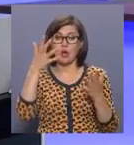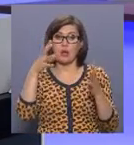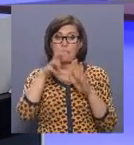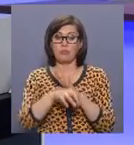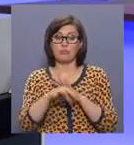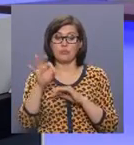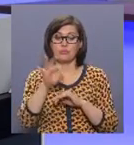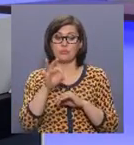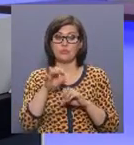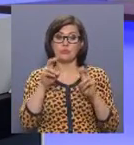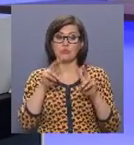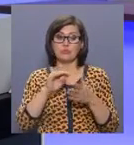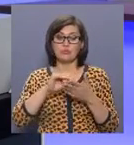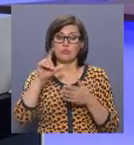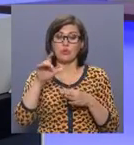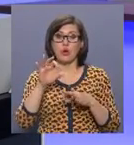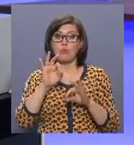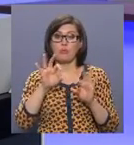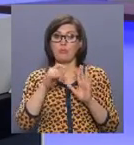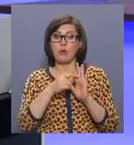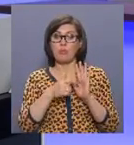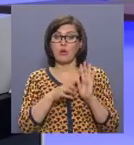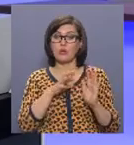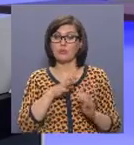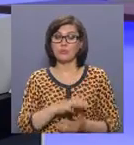енгізілетінін Назген Байтлес айтады.